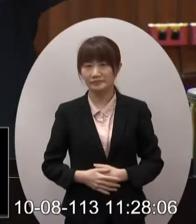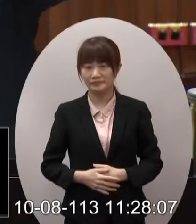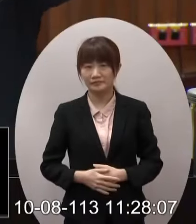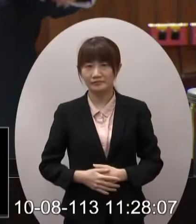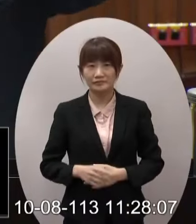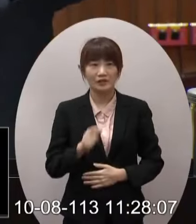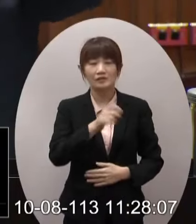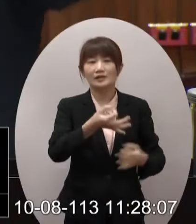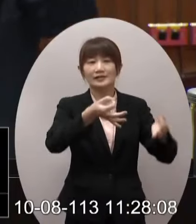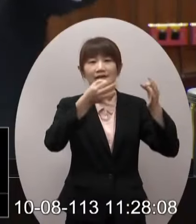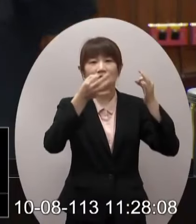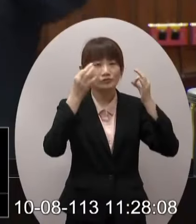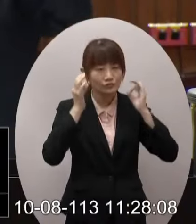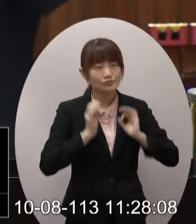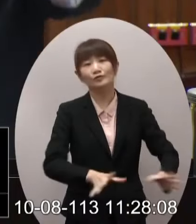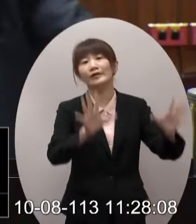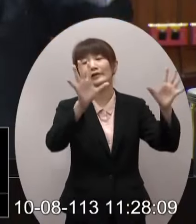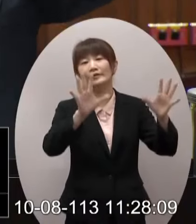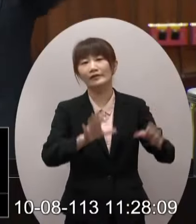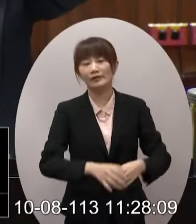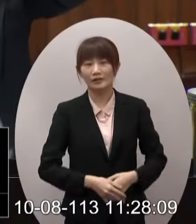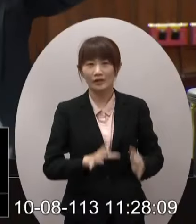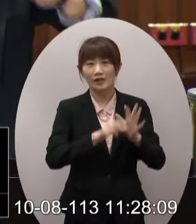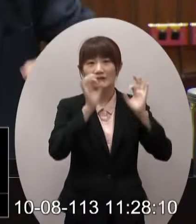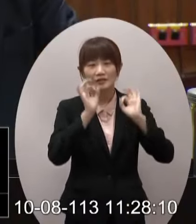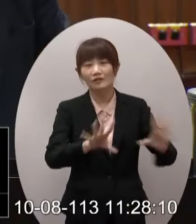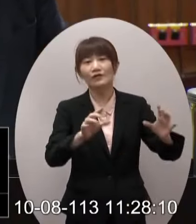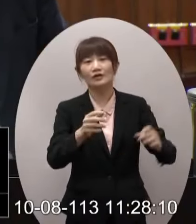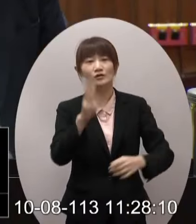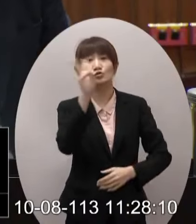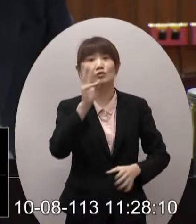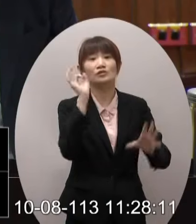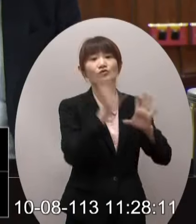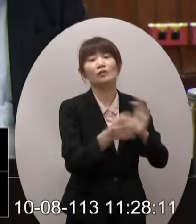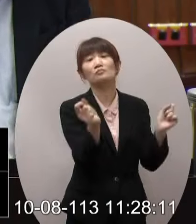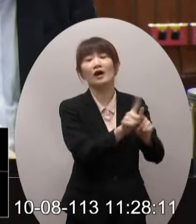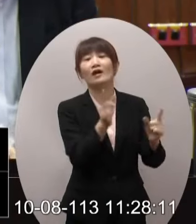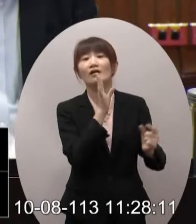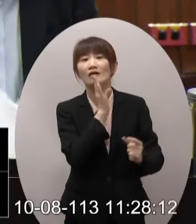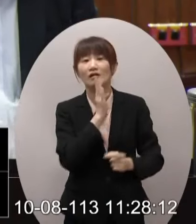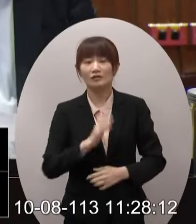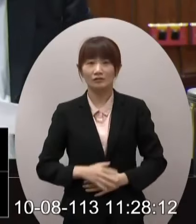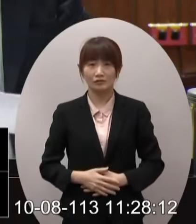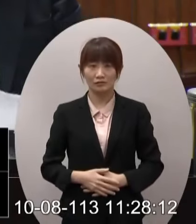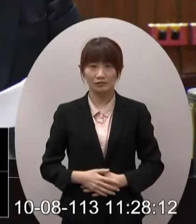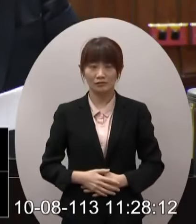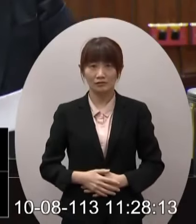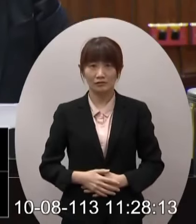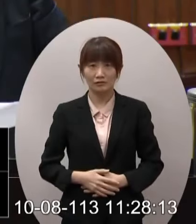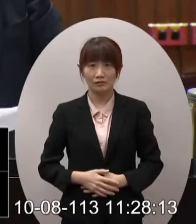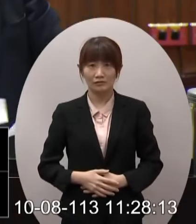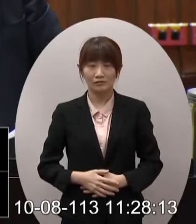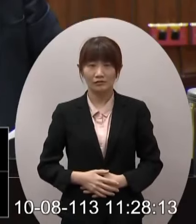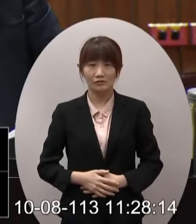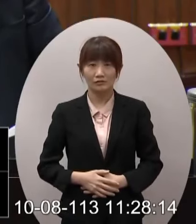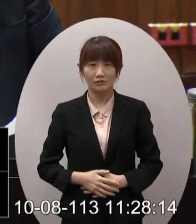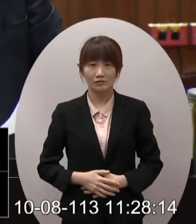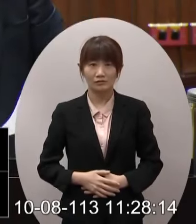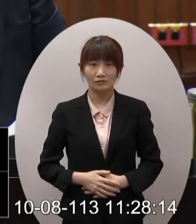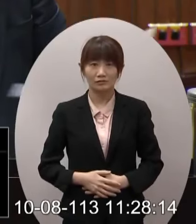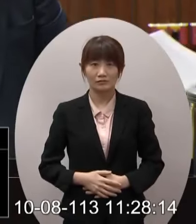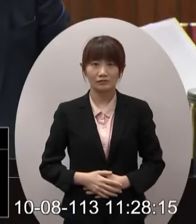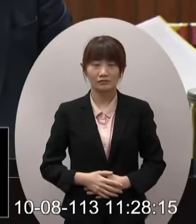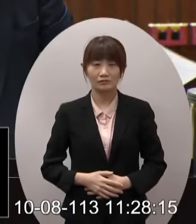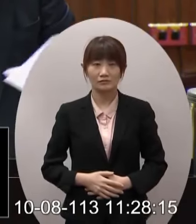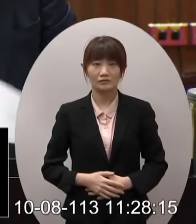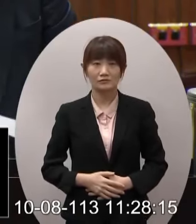说这些钱丢到水里面，扑通一声。 我抱歉，那个速发部他已经在重新